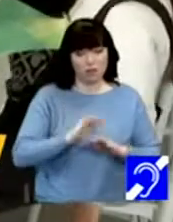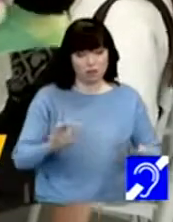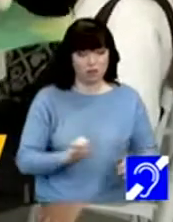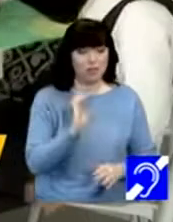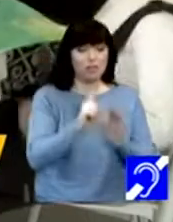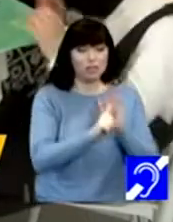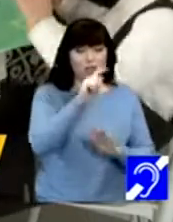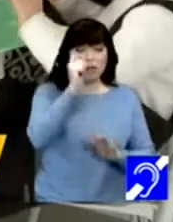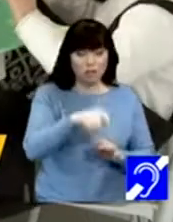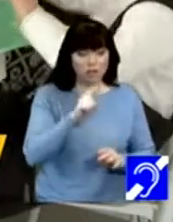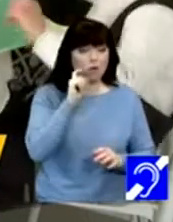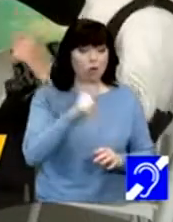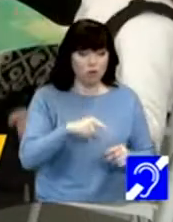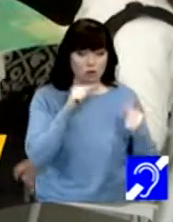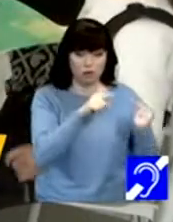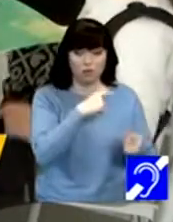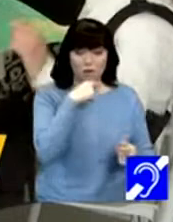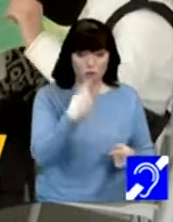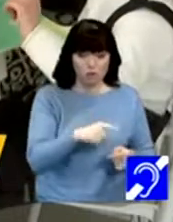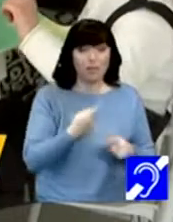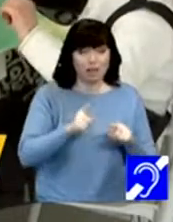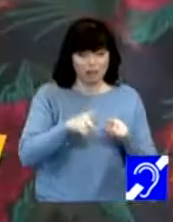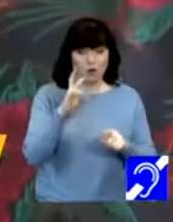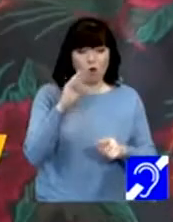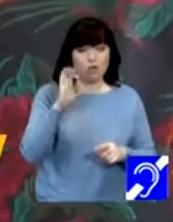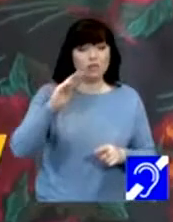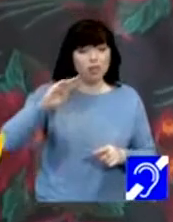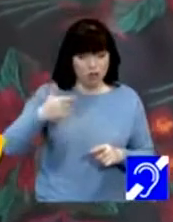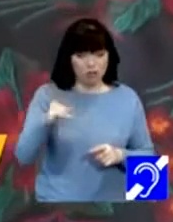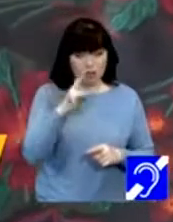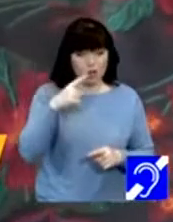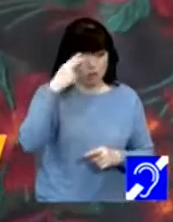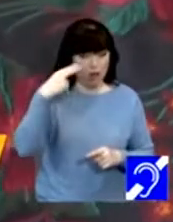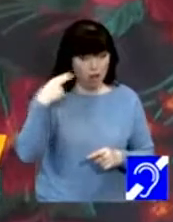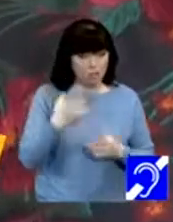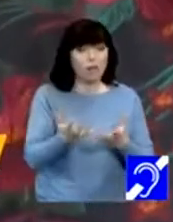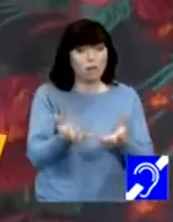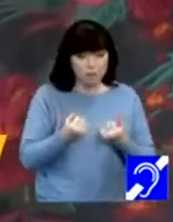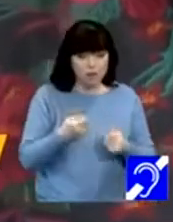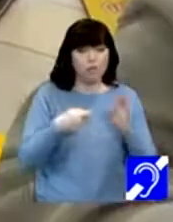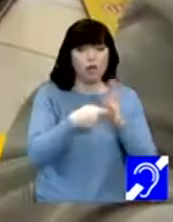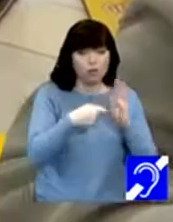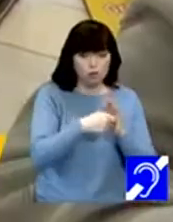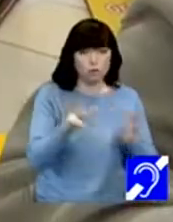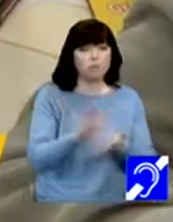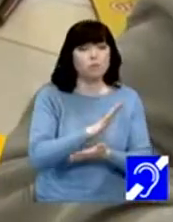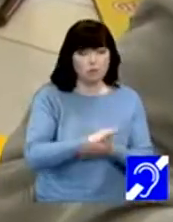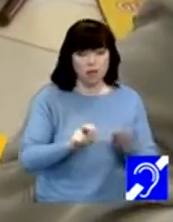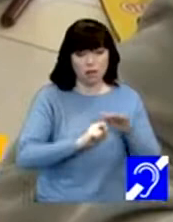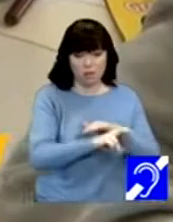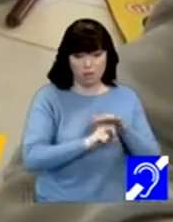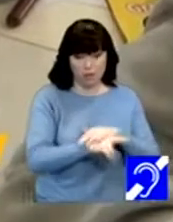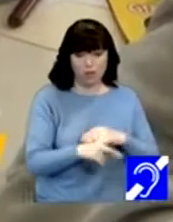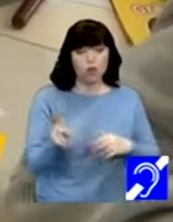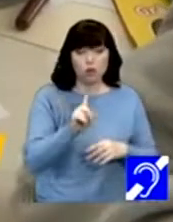începutul războiului ruso-ucrainean, complexul turistic din satul Costești, traionul Ialoveni, cazează și hrănește gratuit refugiați.